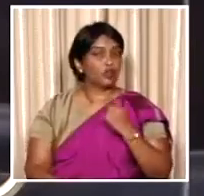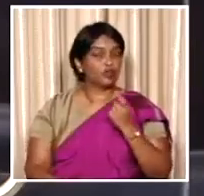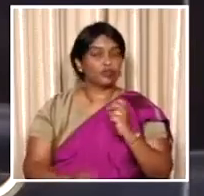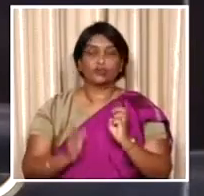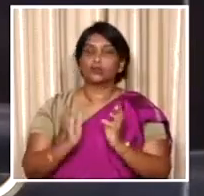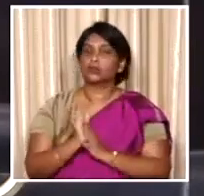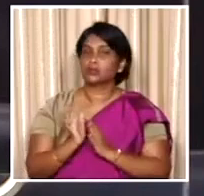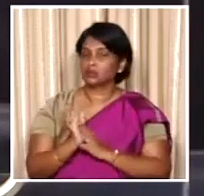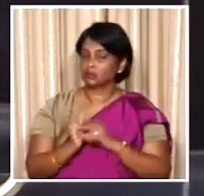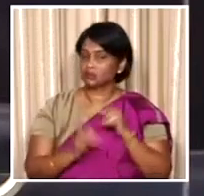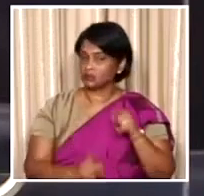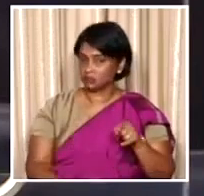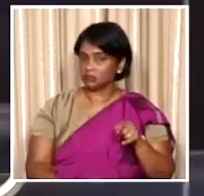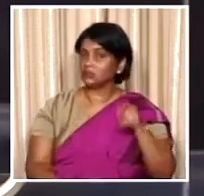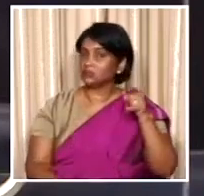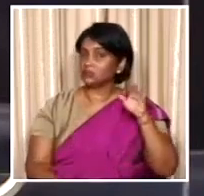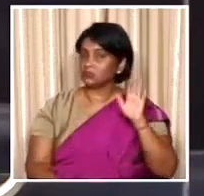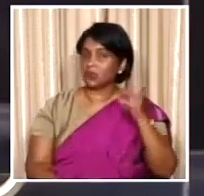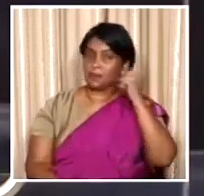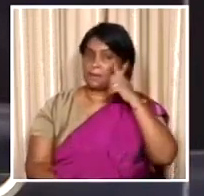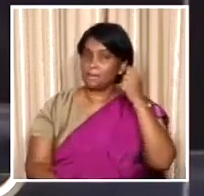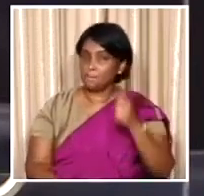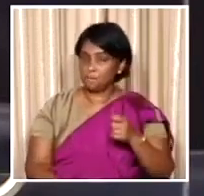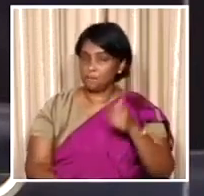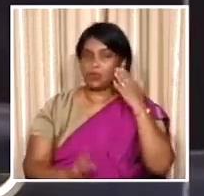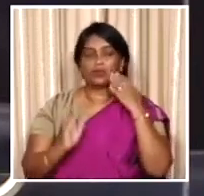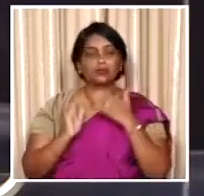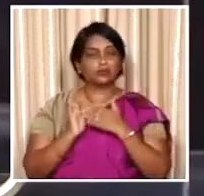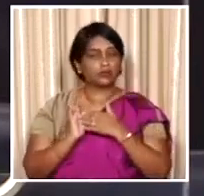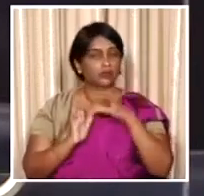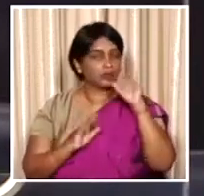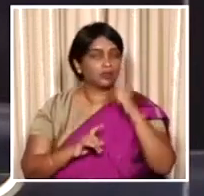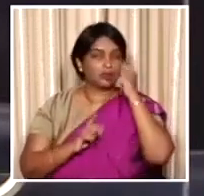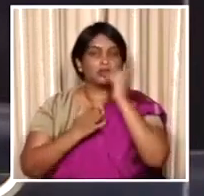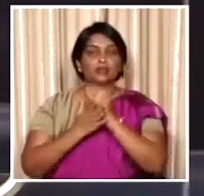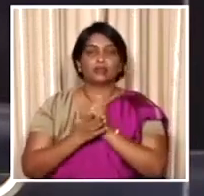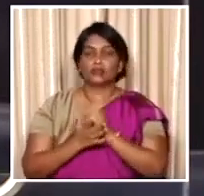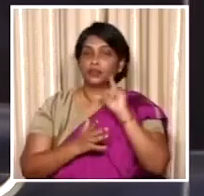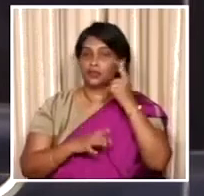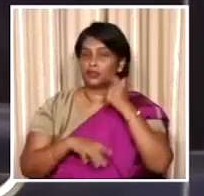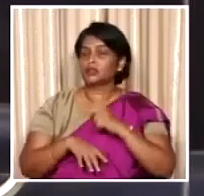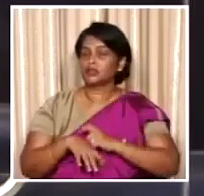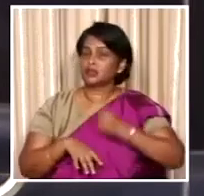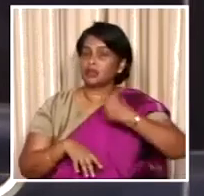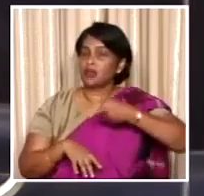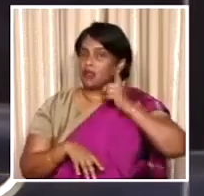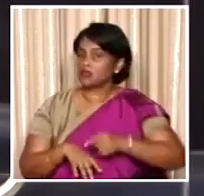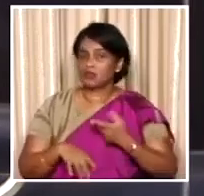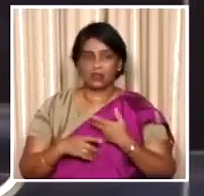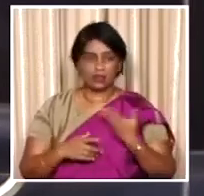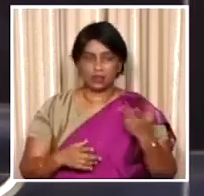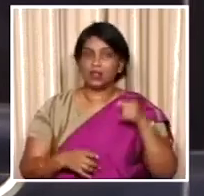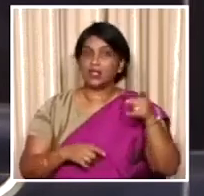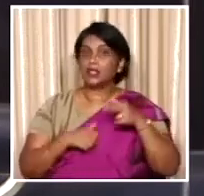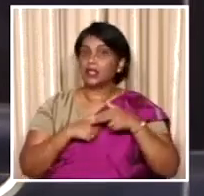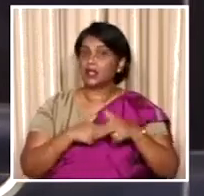කාර්ක සභාවට මේ ඔවුන්ගේ පඩි පිළිබඳව ගෙනාපු යෝජනාව පළවෙනි පාර අපි සම්මත කරේ නැහැ